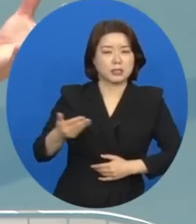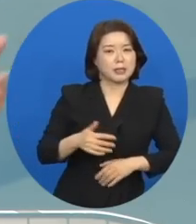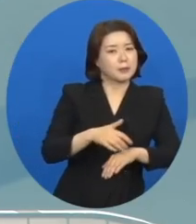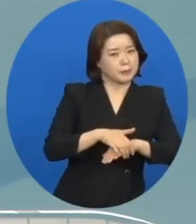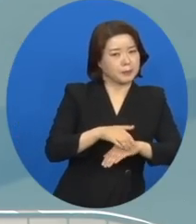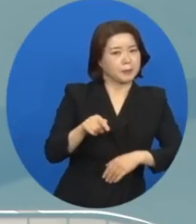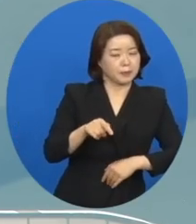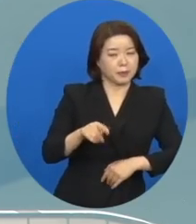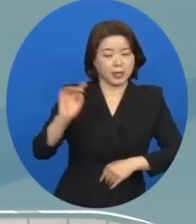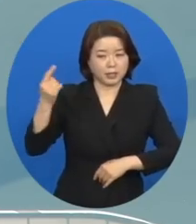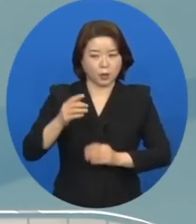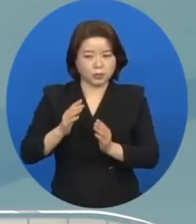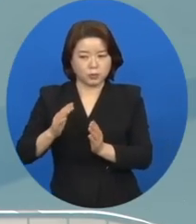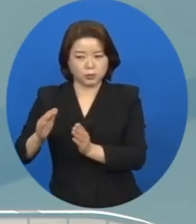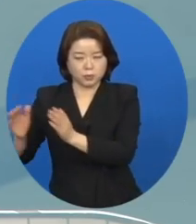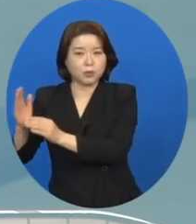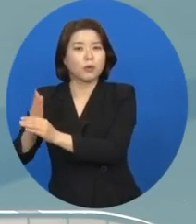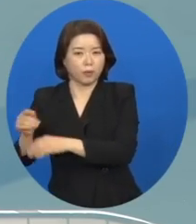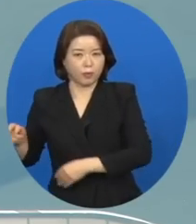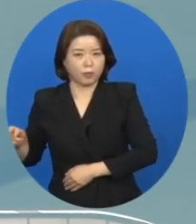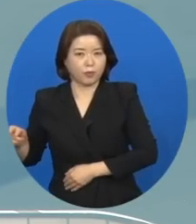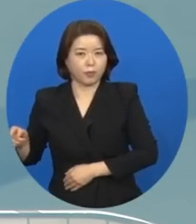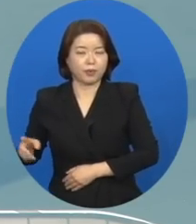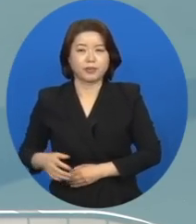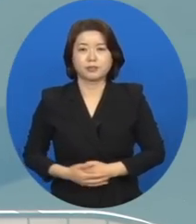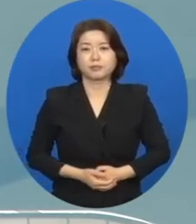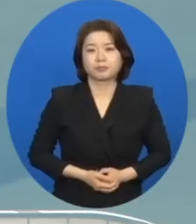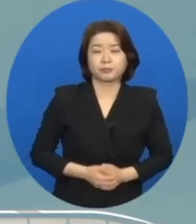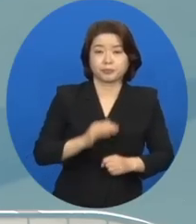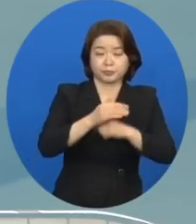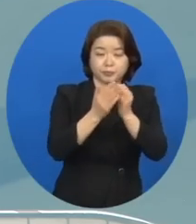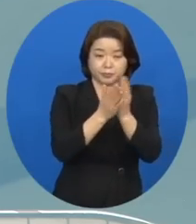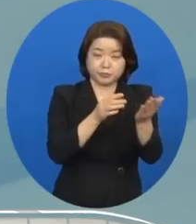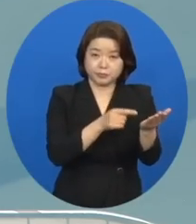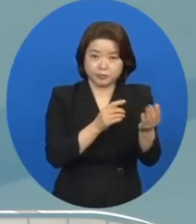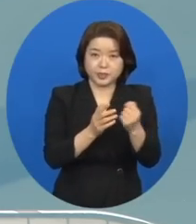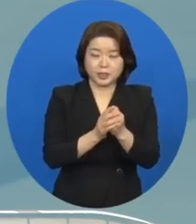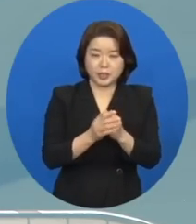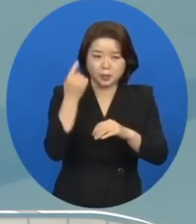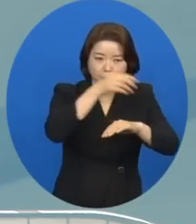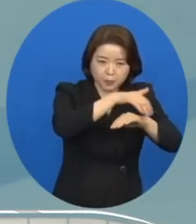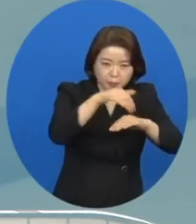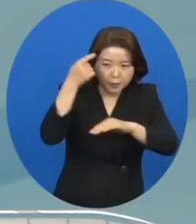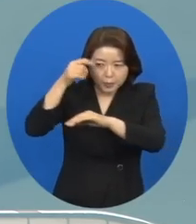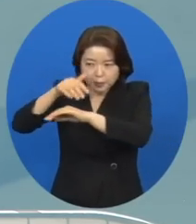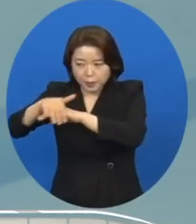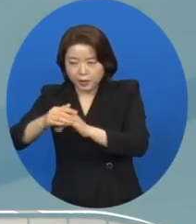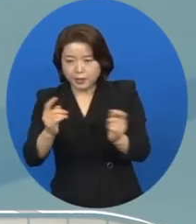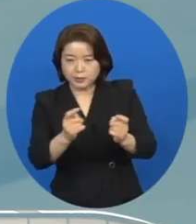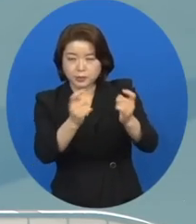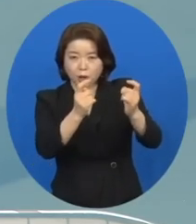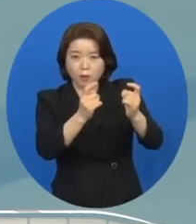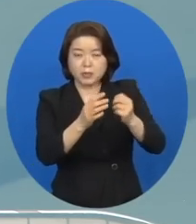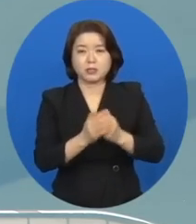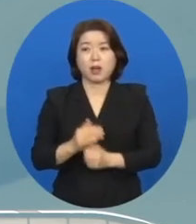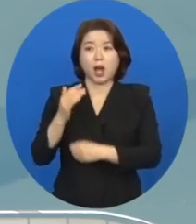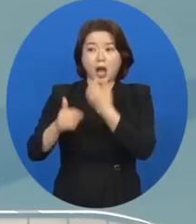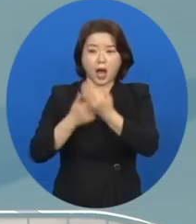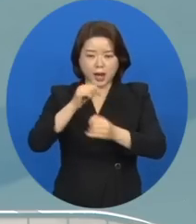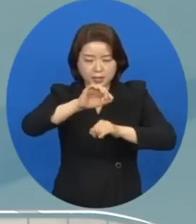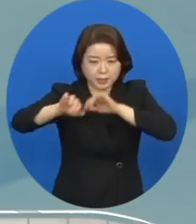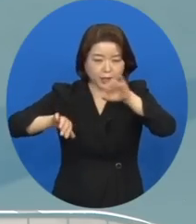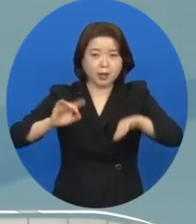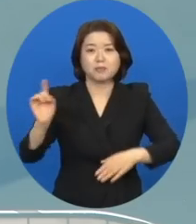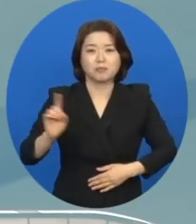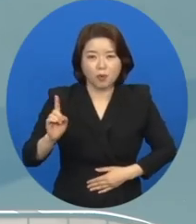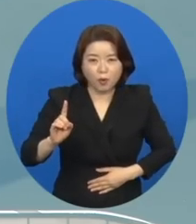준비를 다 하고 있었습니다. 근데 성경은요 이런 지금 무력 싸움에서 하나님이 어떻게 개입했는가를 이렇게